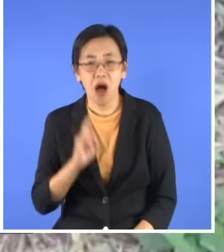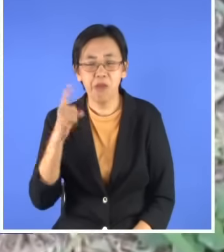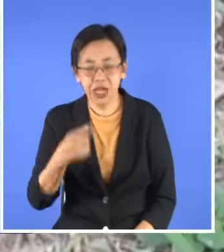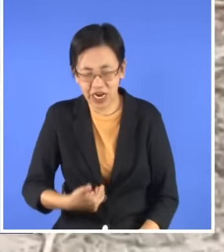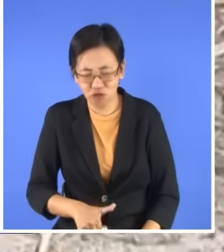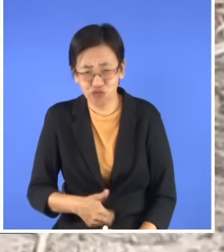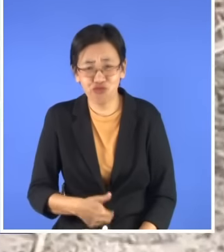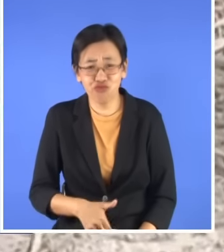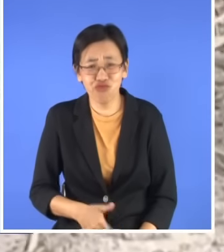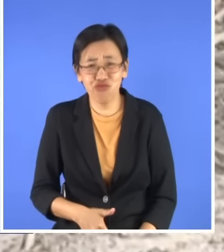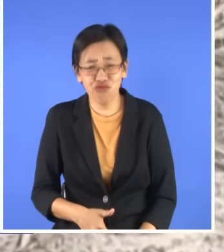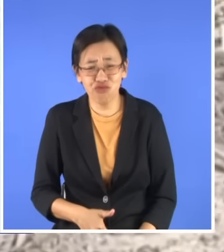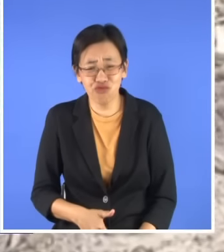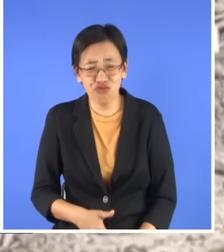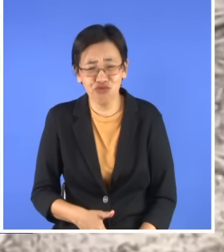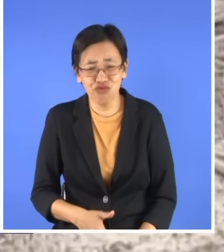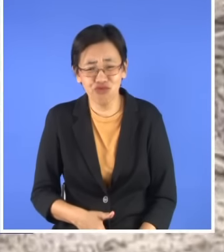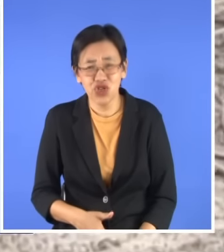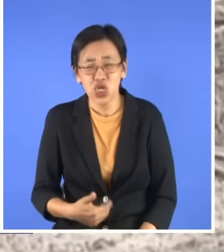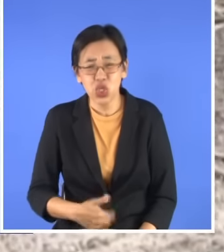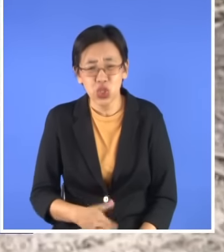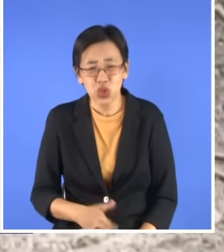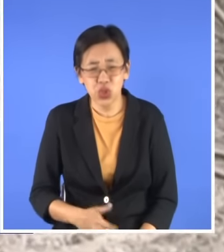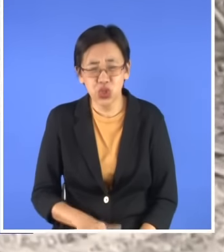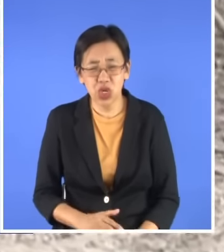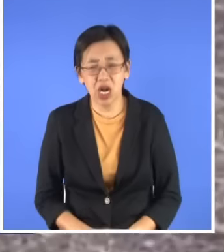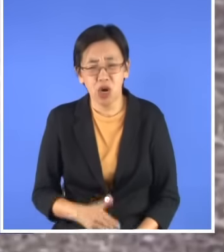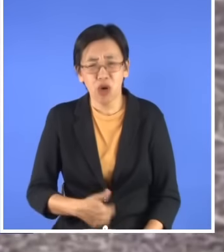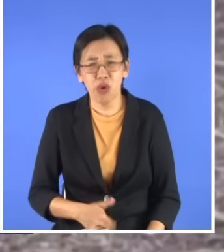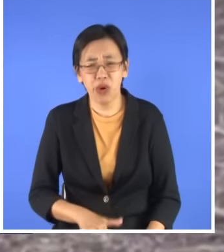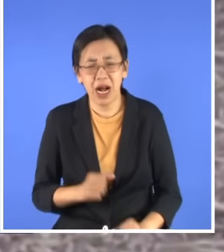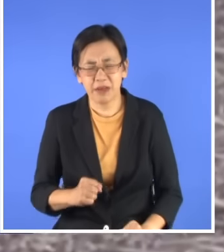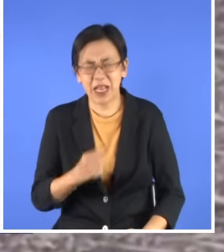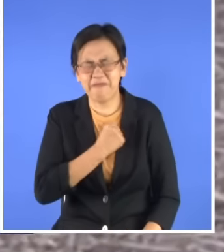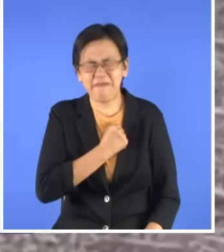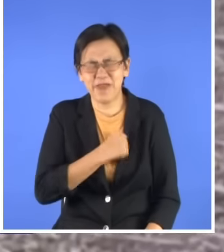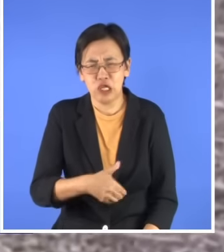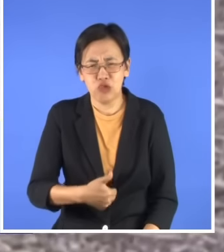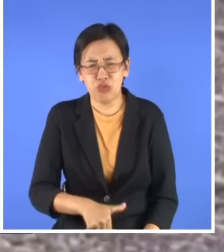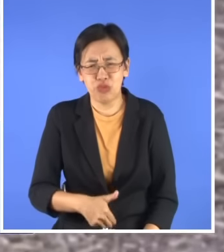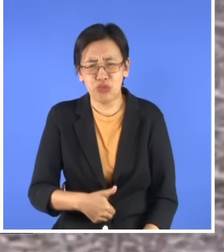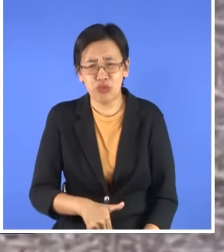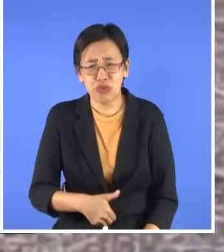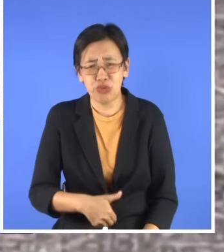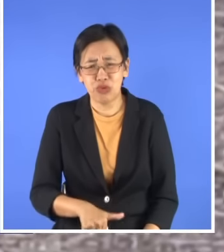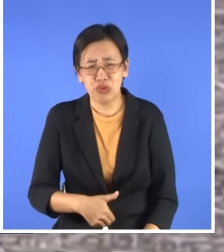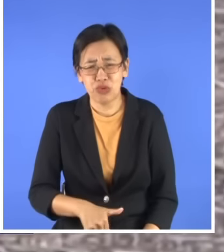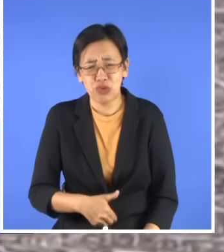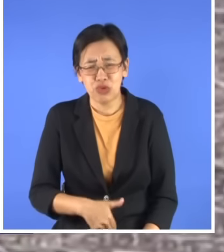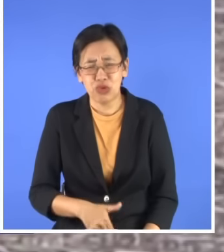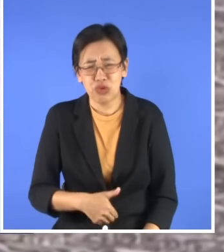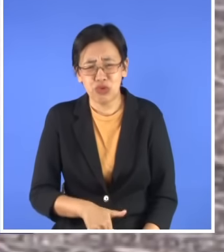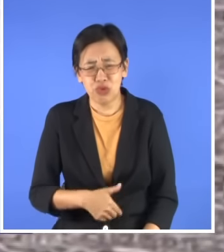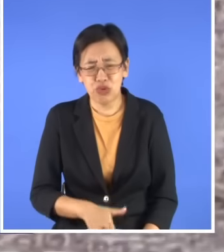พี่เวลาไปฉี่เนี่ยนะคือไหนๆมันฉี่แล้วมันก็ต้องฉี่ให้หมดใช่ไหมเล่ามันจะฉี่ครึ่งเดียวได้ยังไงขณะที่